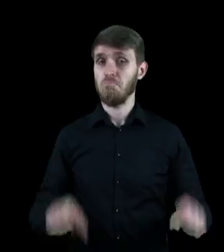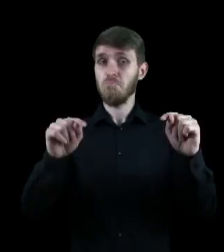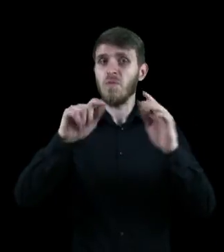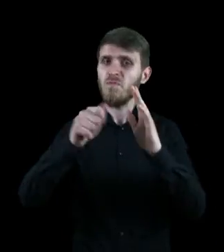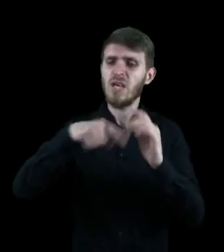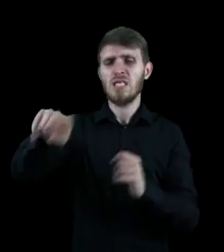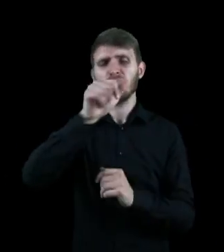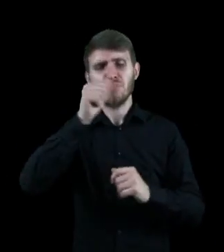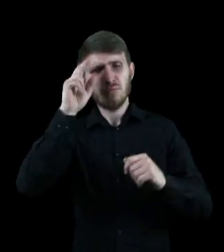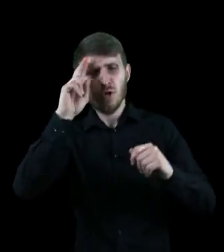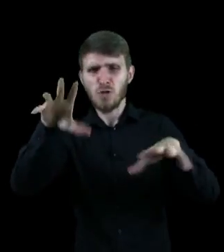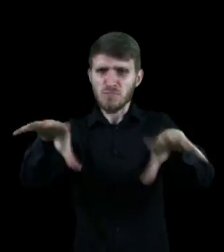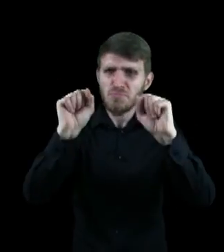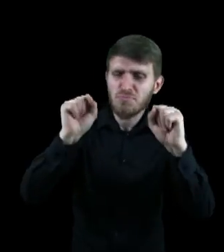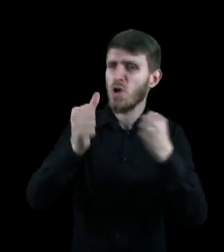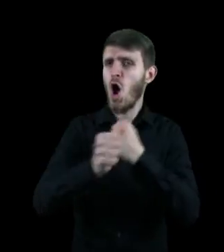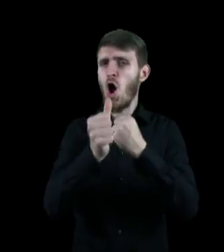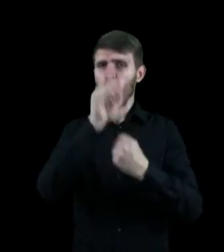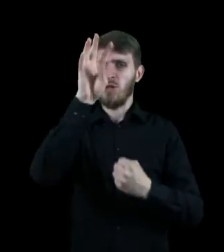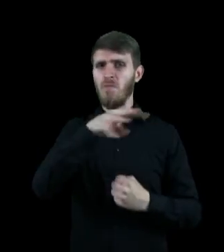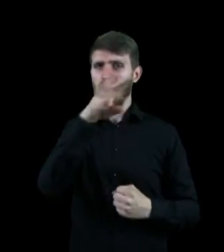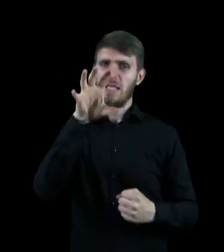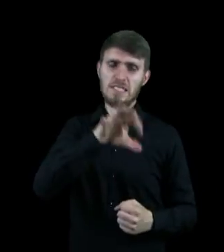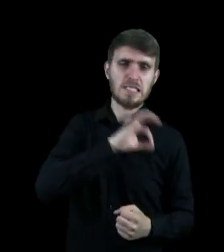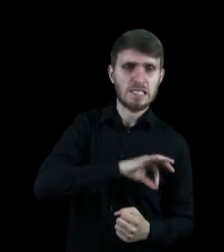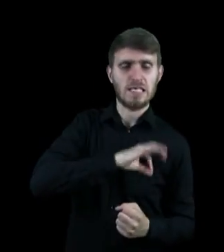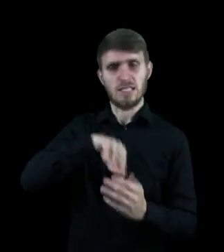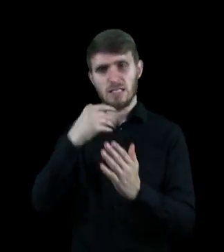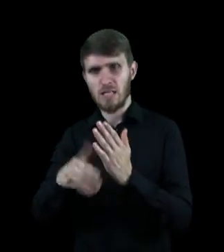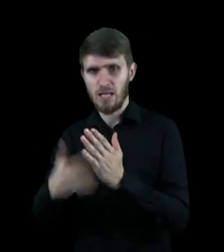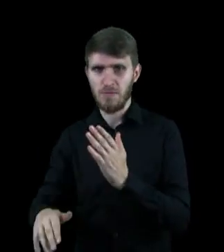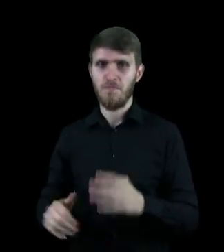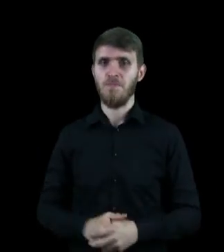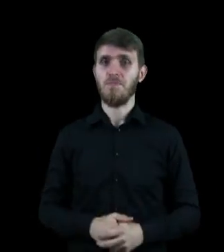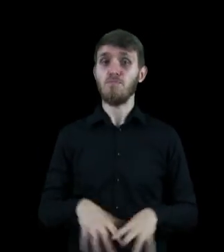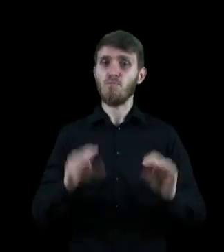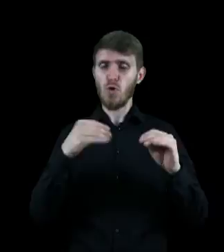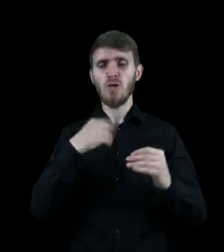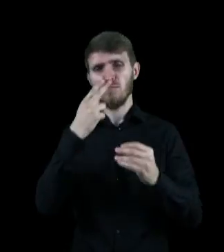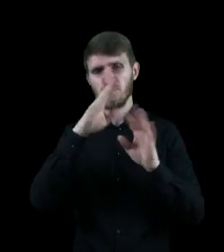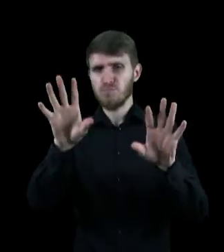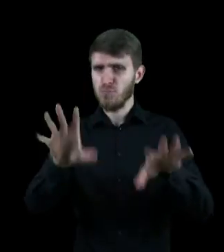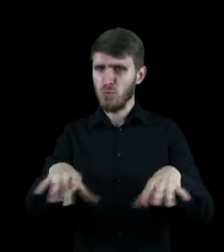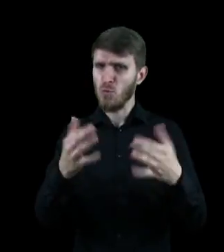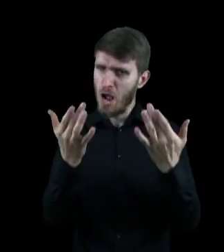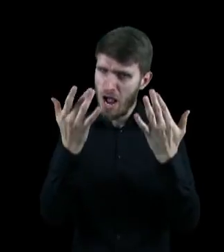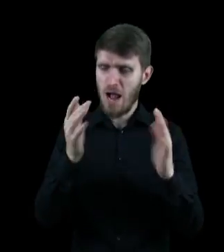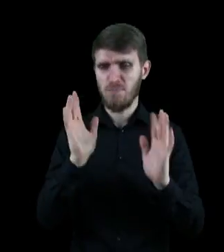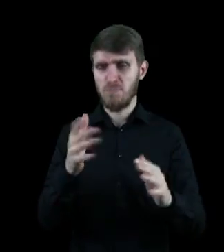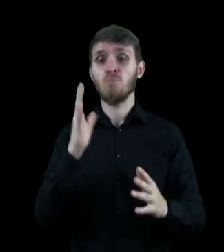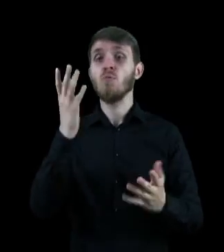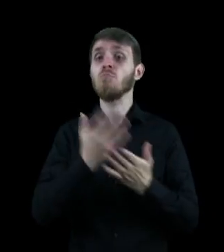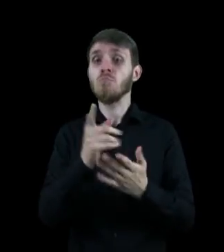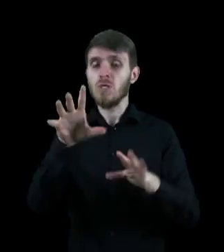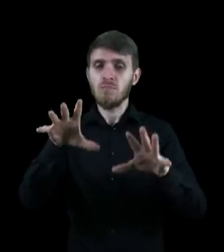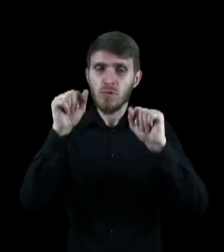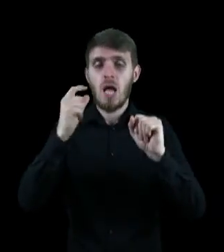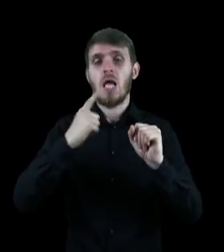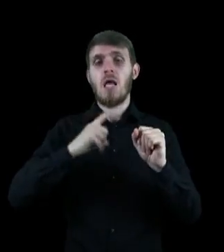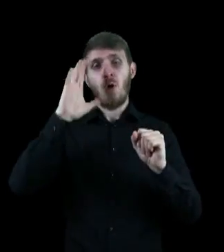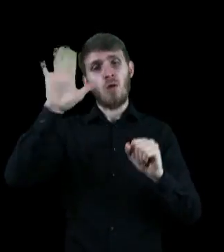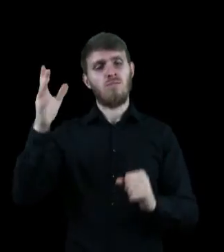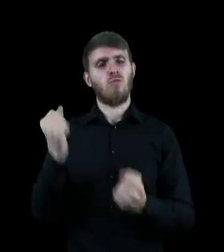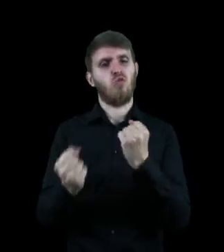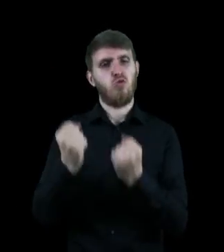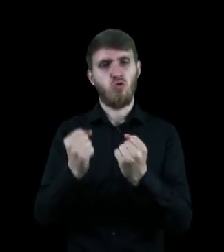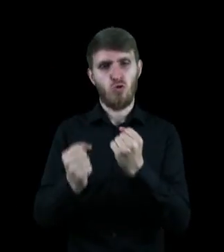W tym filmie spróbujemy zrozumieć jakie elementy składają się na ogólną postać rachunku zysków i strat. Zacznijmy od relatywnie łatwego przykładu, żeby